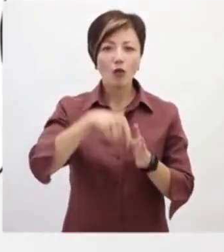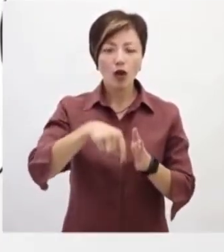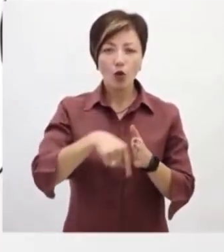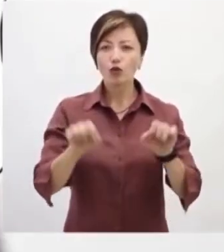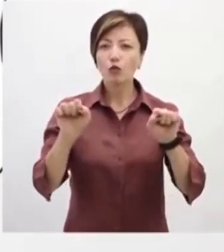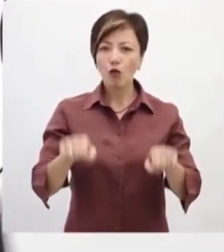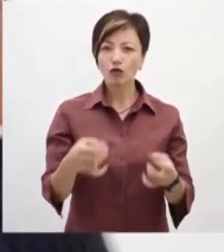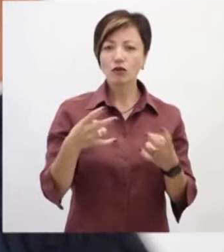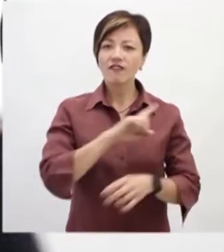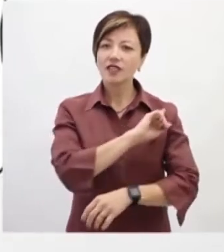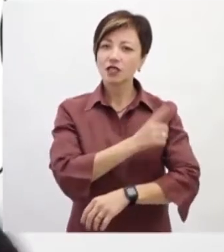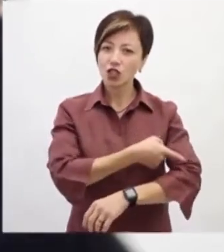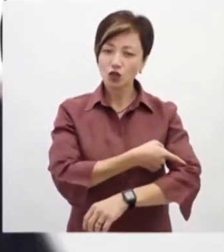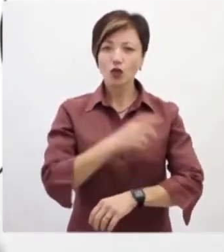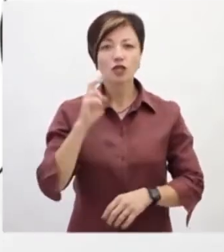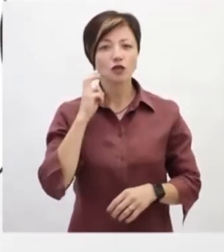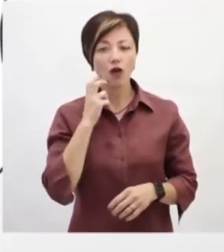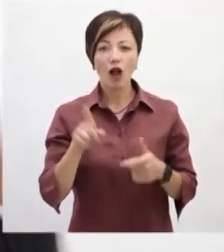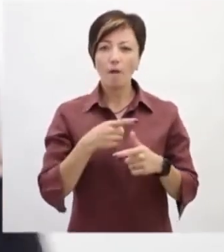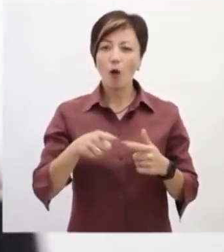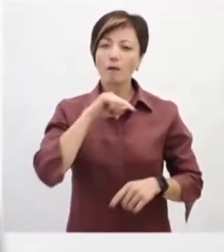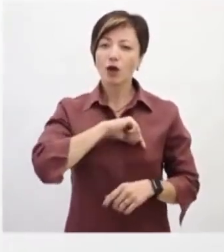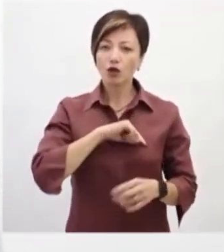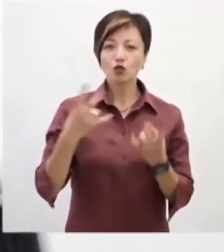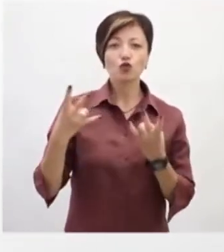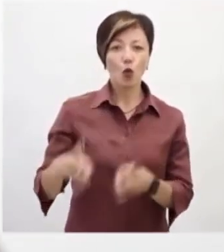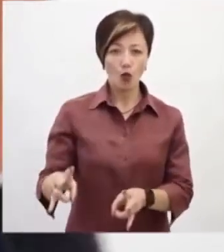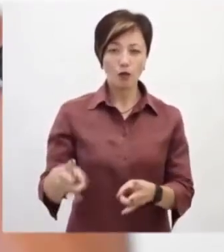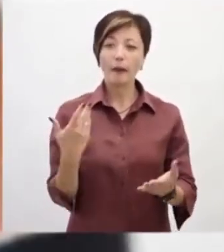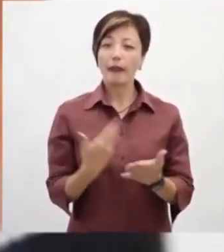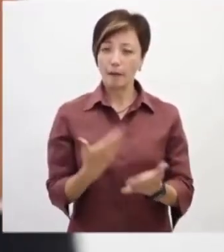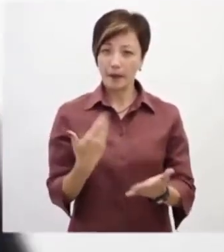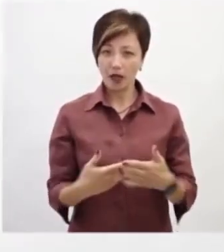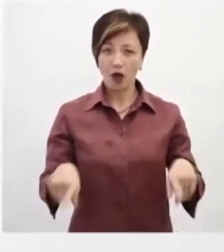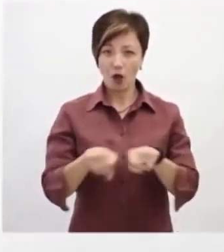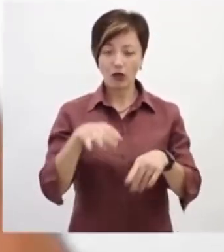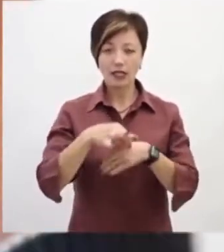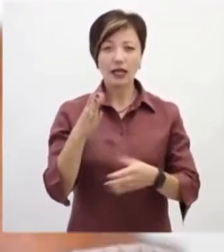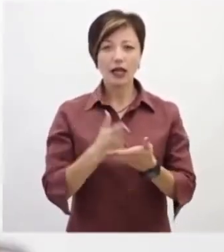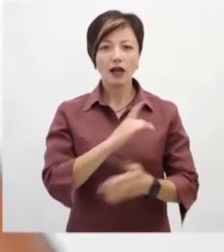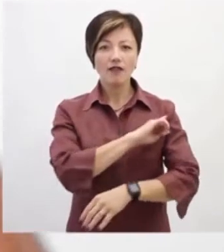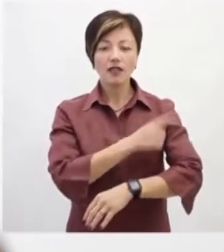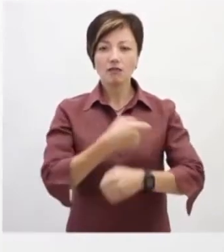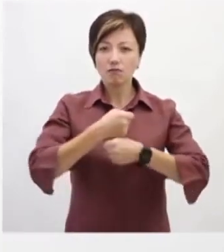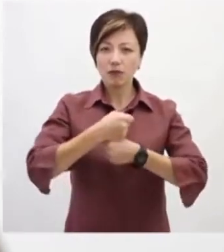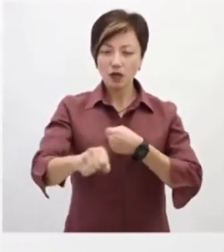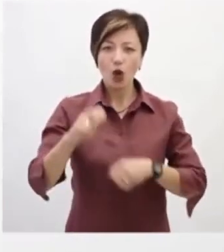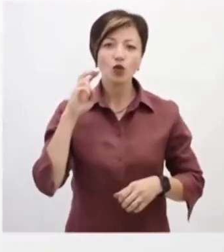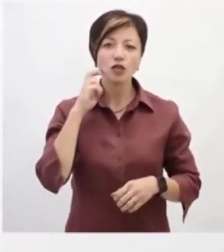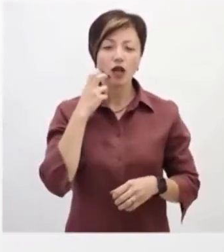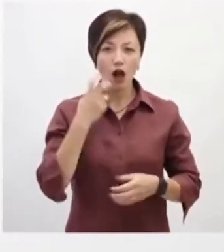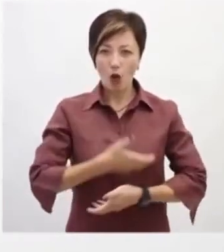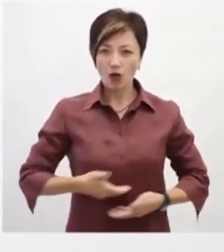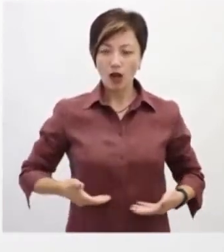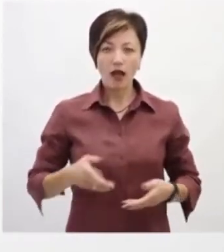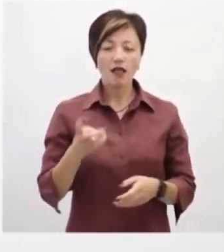сексуальну та психологічну шкоду. Прикладами такого насильства є фізичний примус до сексуального акту, небажані дотики,